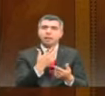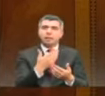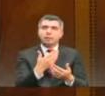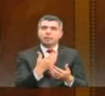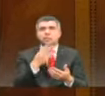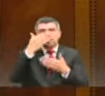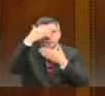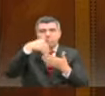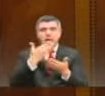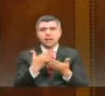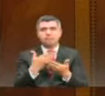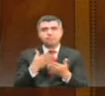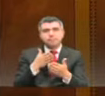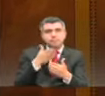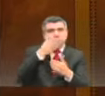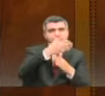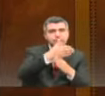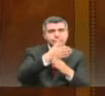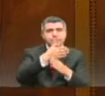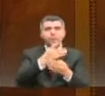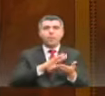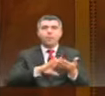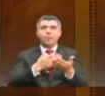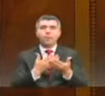المغرب من الولوج الاقتصاديات